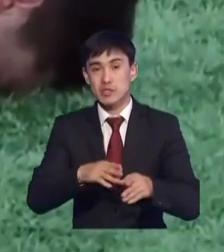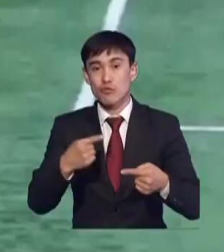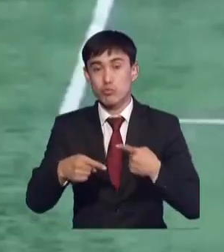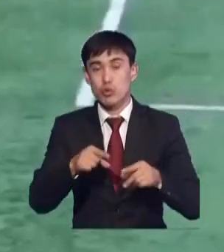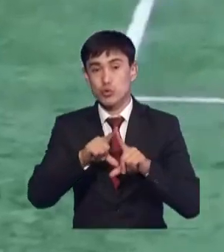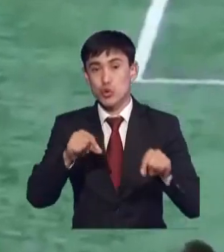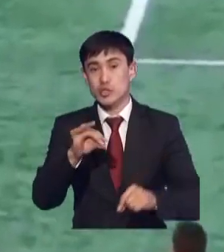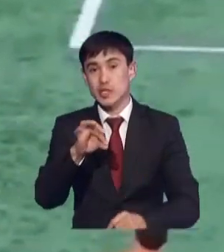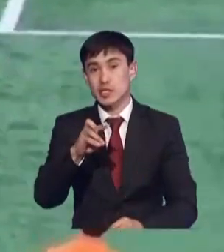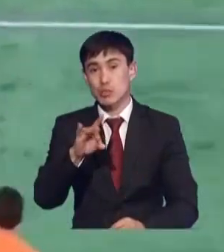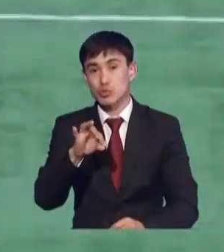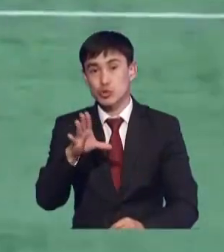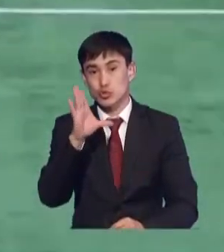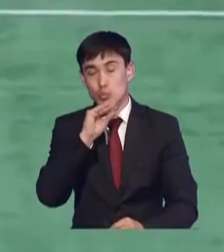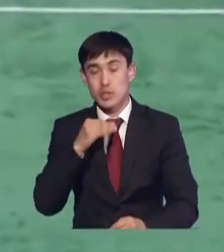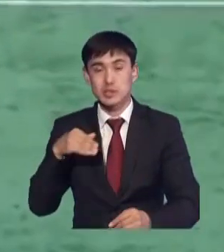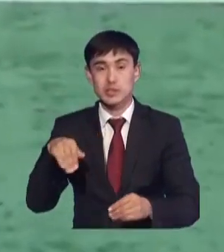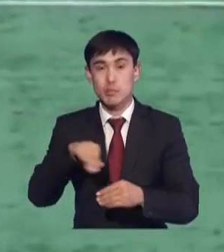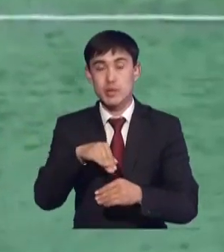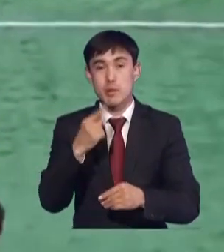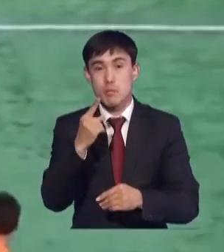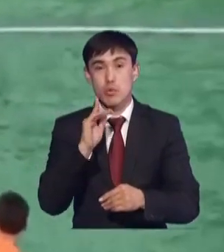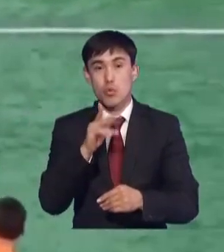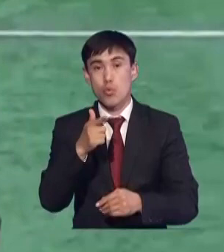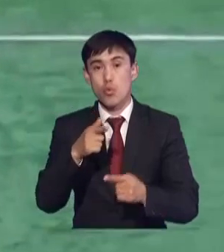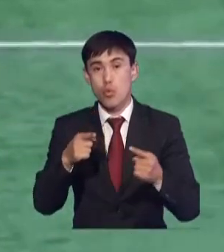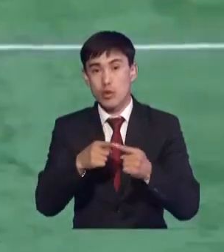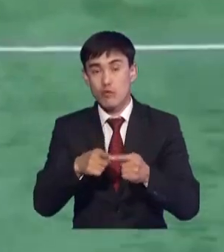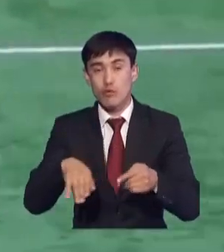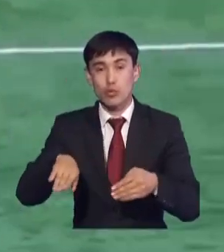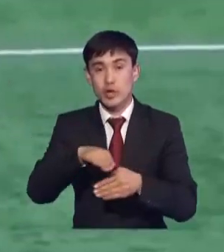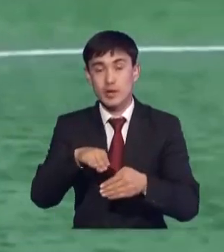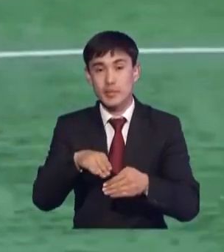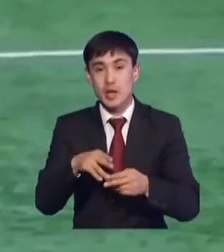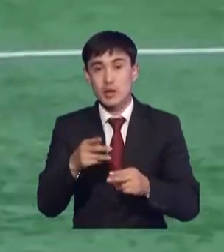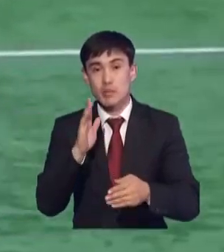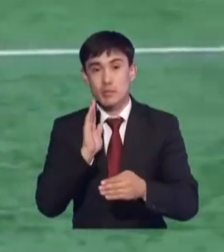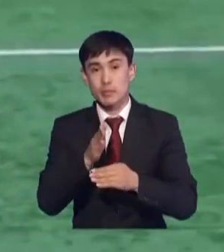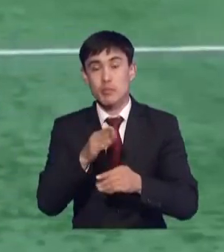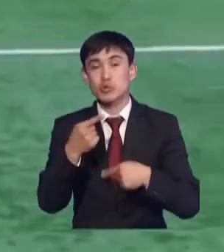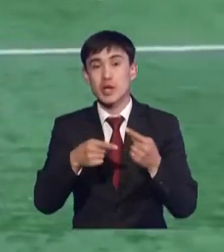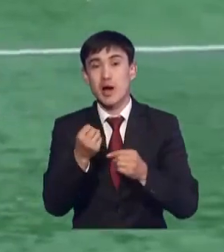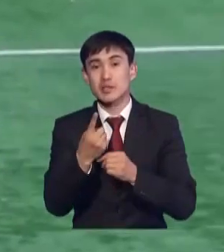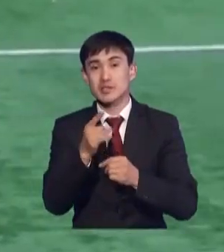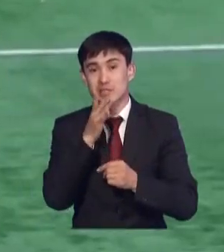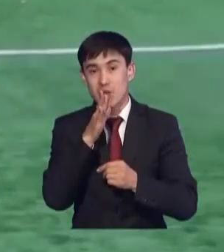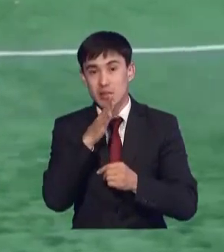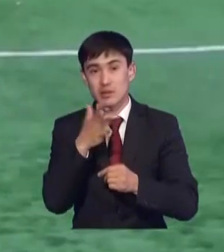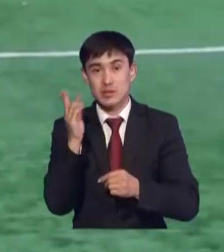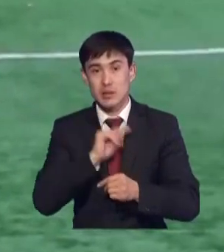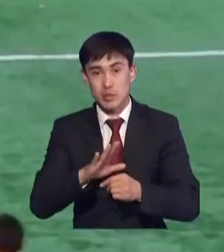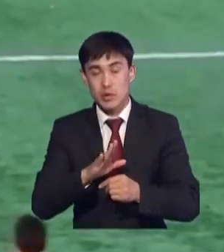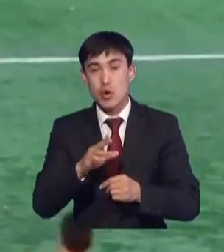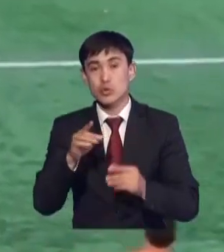серикжан мужиков сумел забить прямым ударом с углового ознаменование в родные после одиннадцатилетнего расставания к